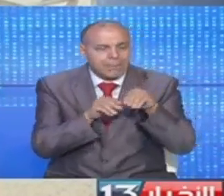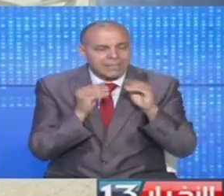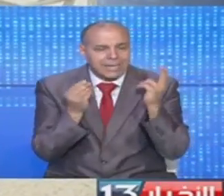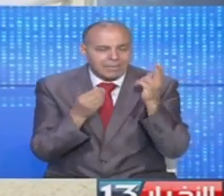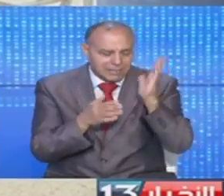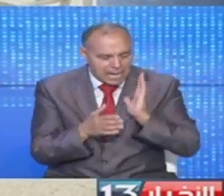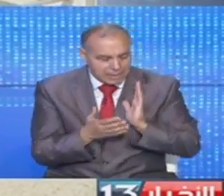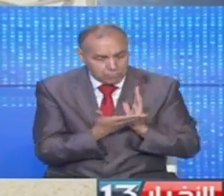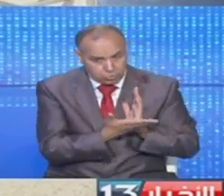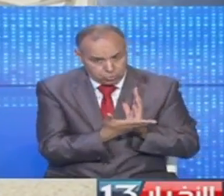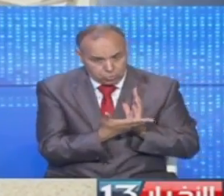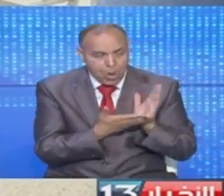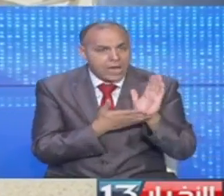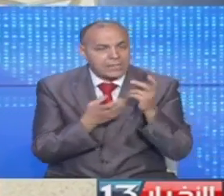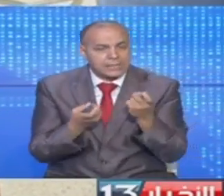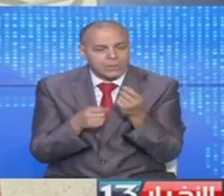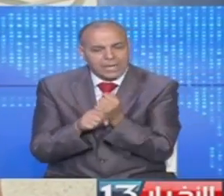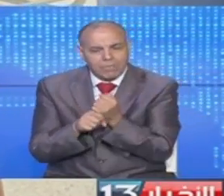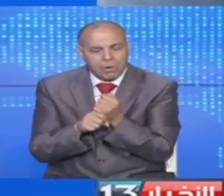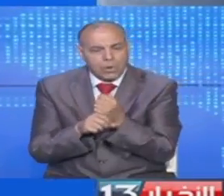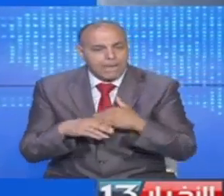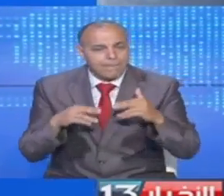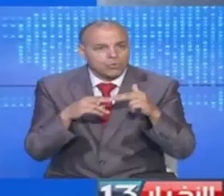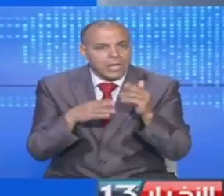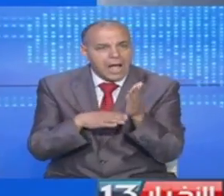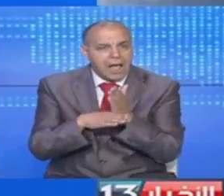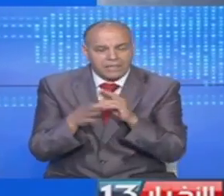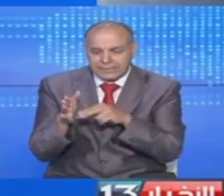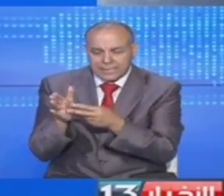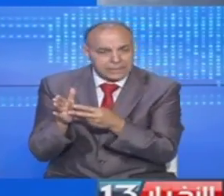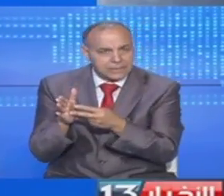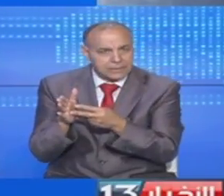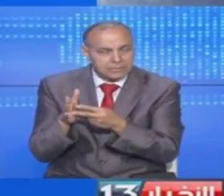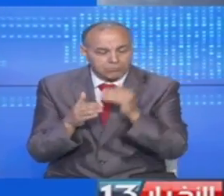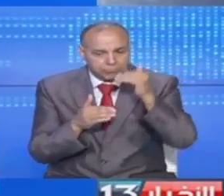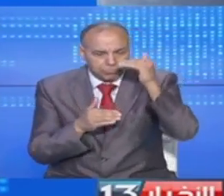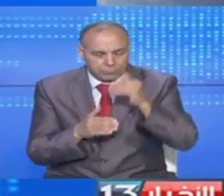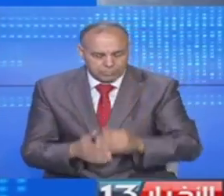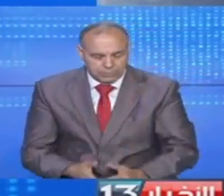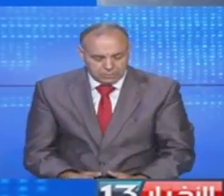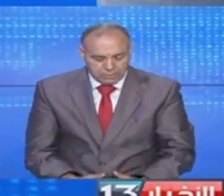العالي العسكري وعروض التكوين المهني في مستوى مؤهل التقني الثاني.